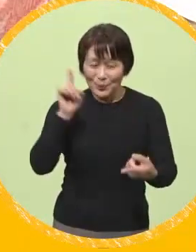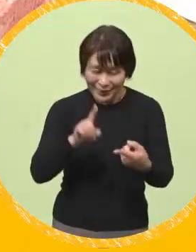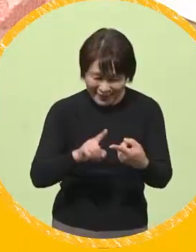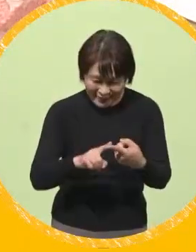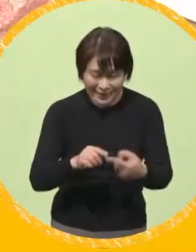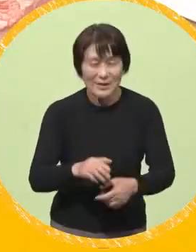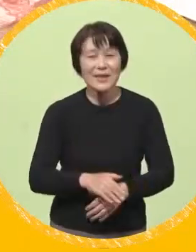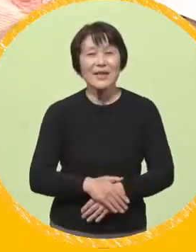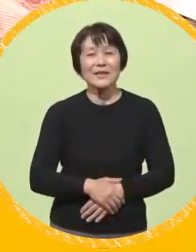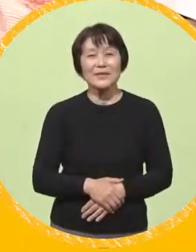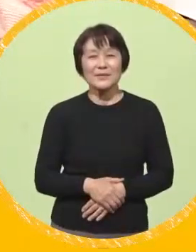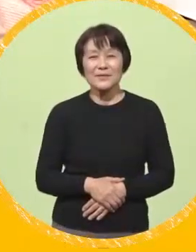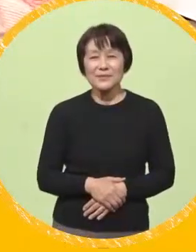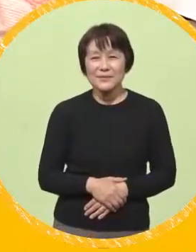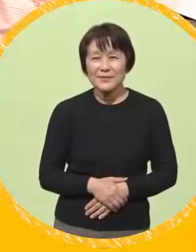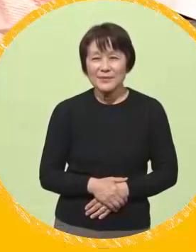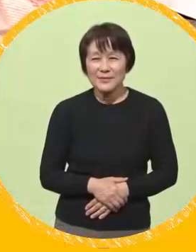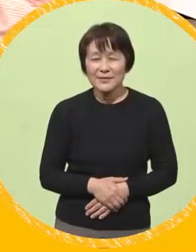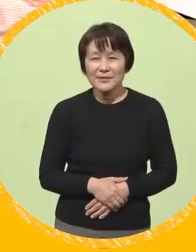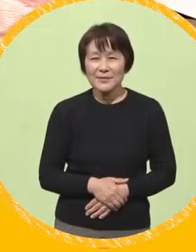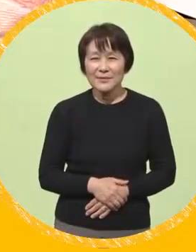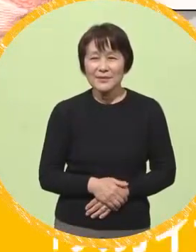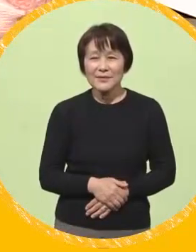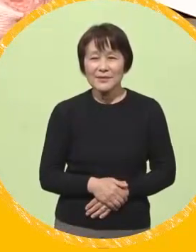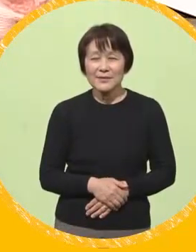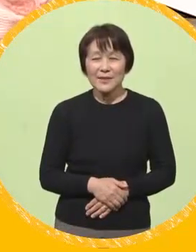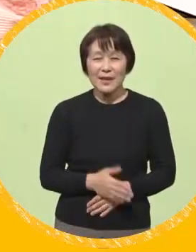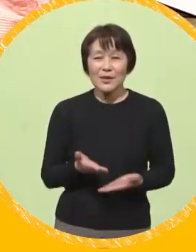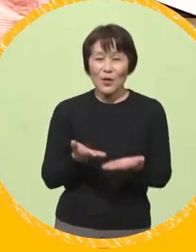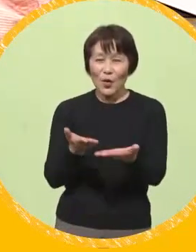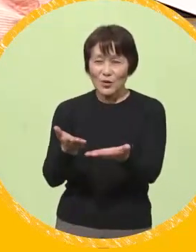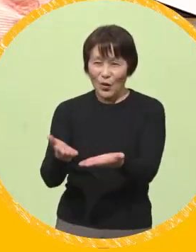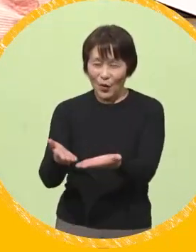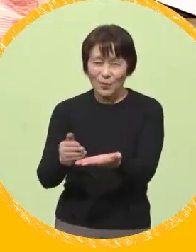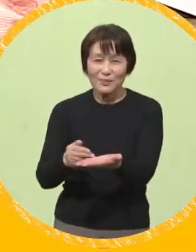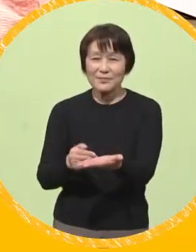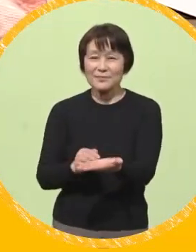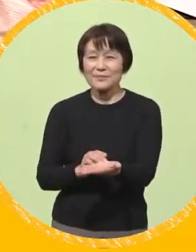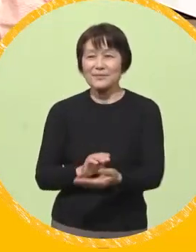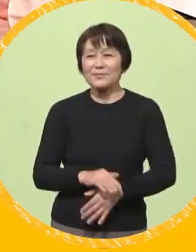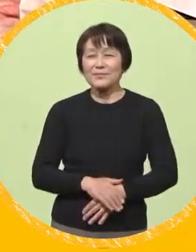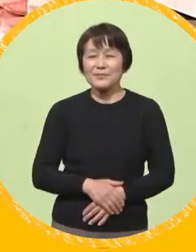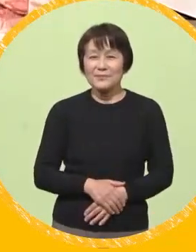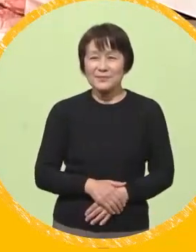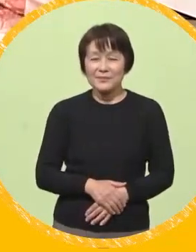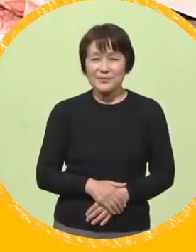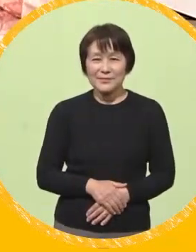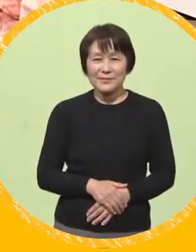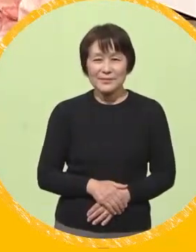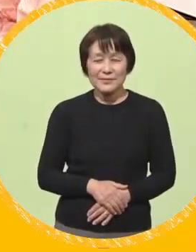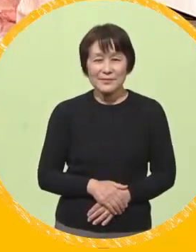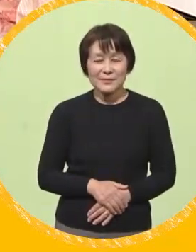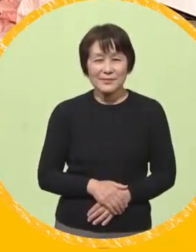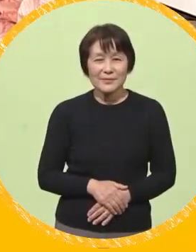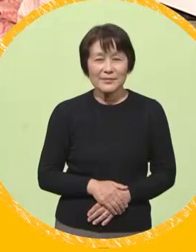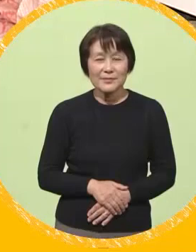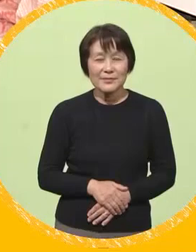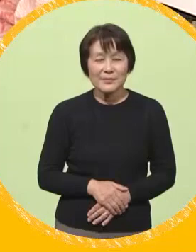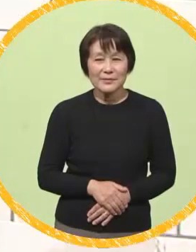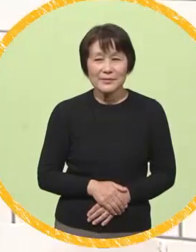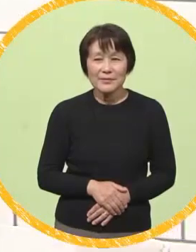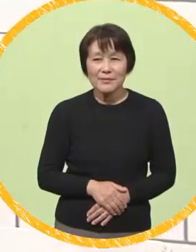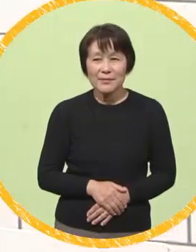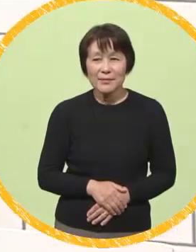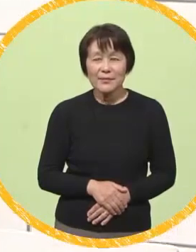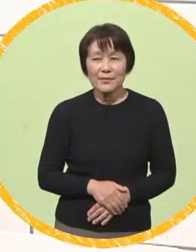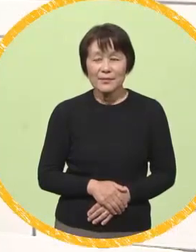んね、こっち持ってきましょうね。 いやすいません、気が利かないです。 はい、どうぞ。 本当しっかりして、 はい、すいません、どうぞどうぞお食べください。 やっぱりこれ